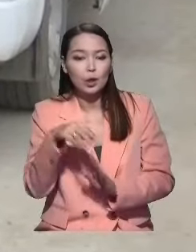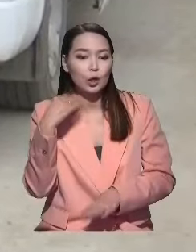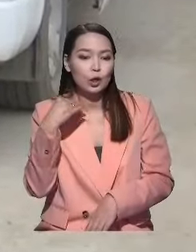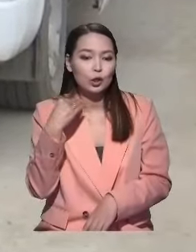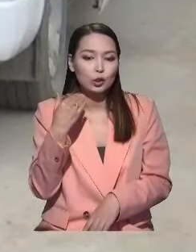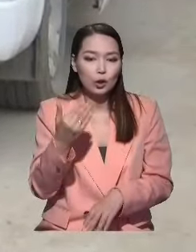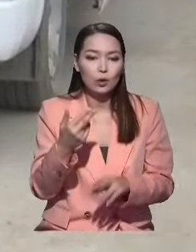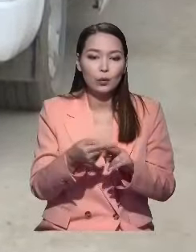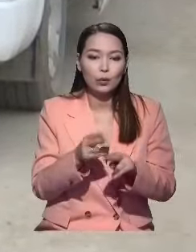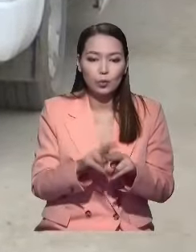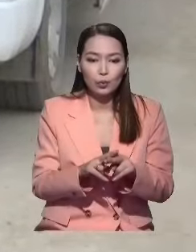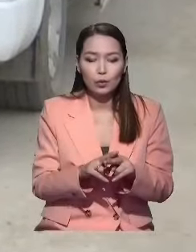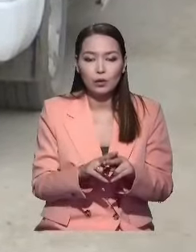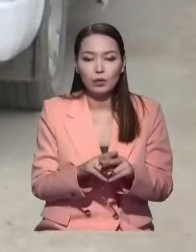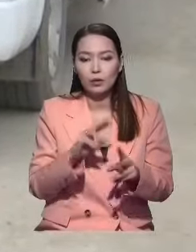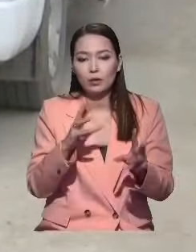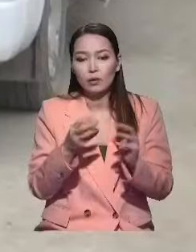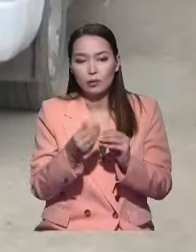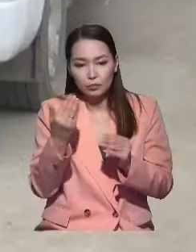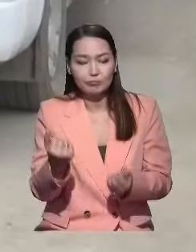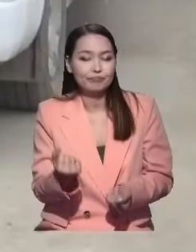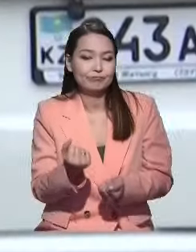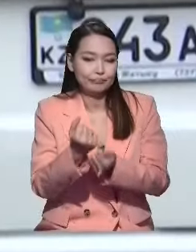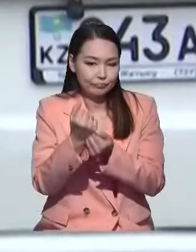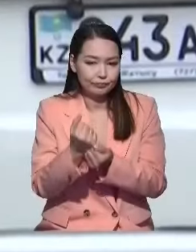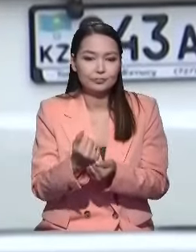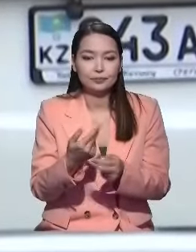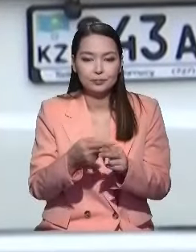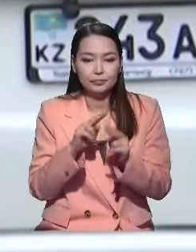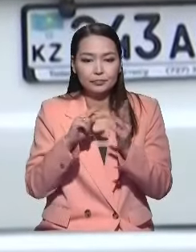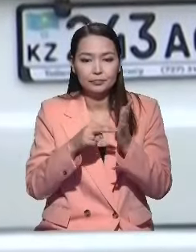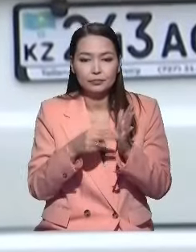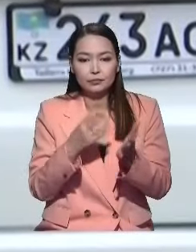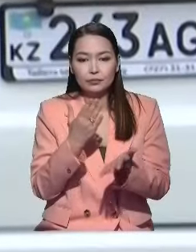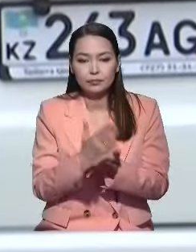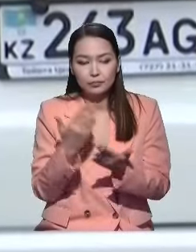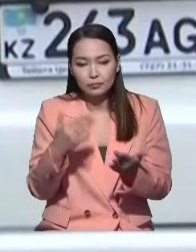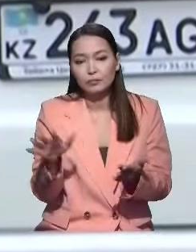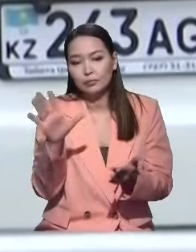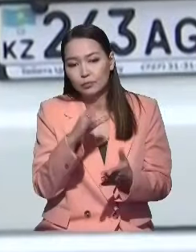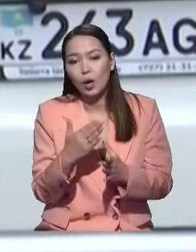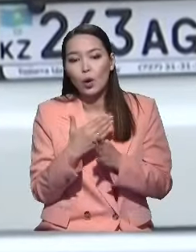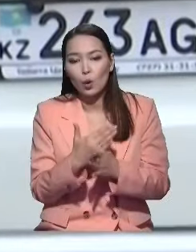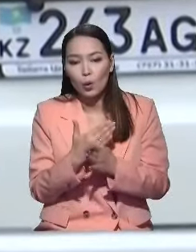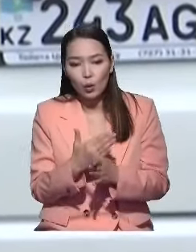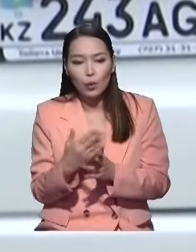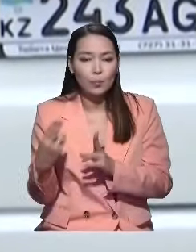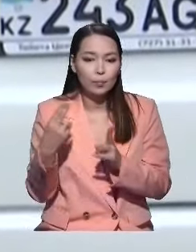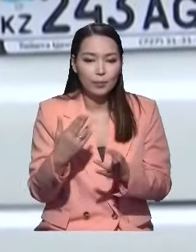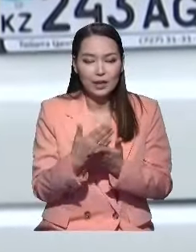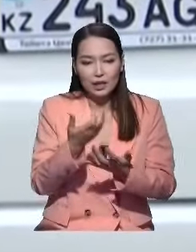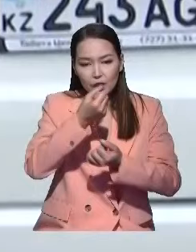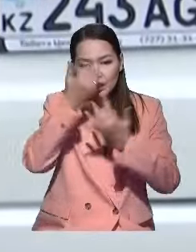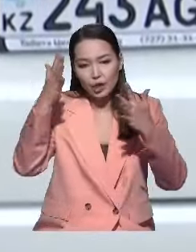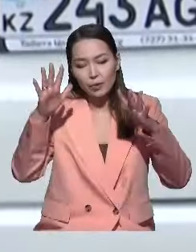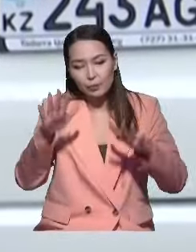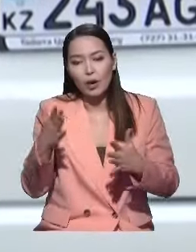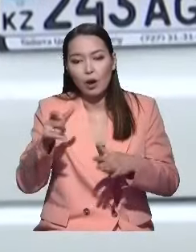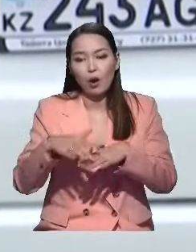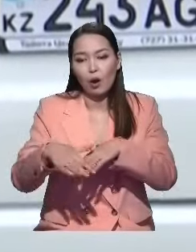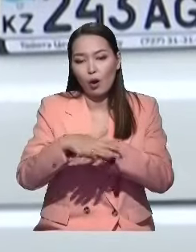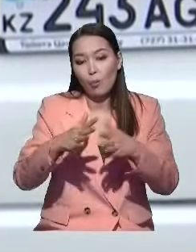Түркістанның дәстүрлі рухы сіздерді қолдасын деп айтқымыз келеді. Киелі жерден бізге көмек келіп жатыр. Оларның халқына да көп-көп рахмет. Оларның